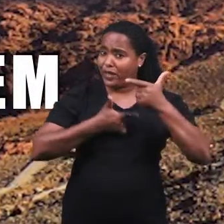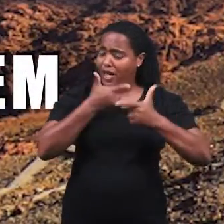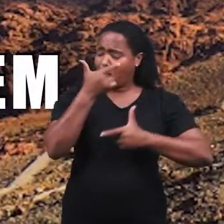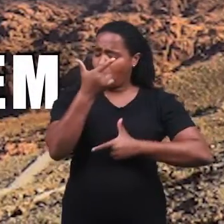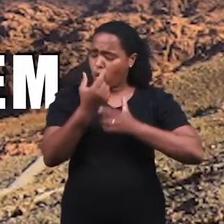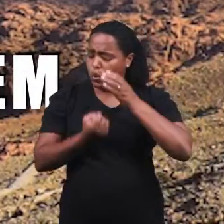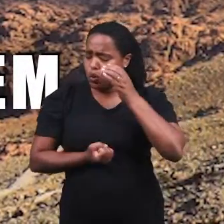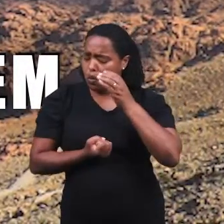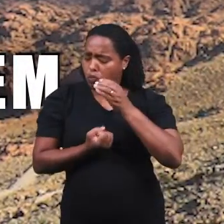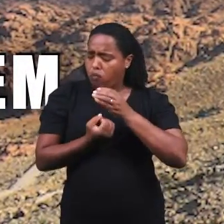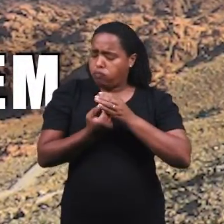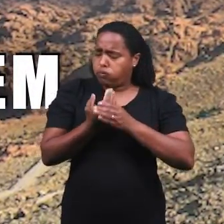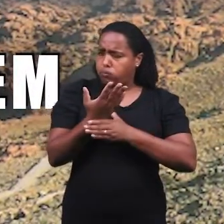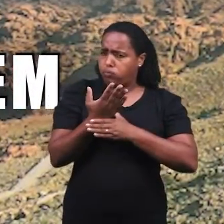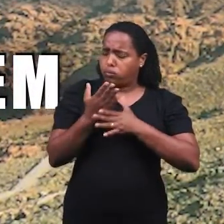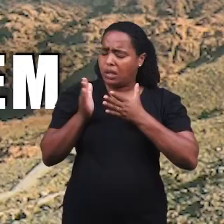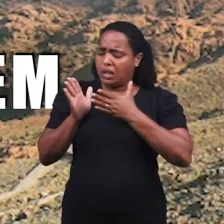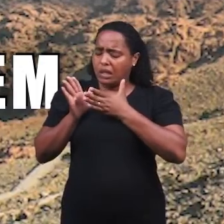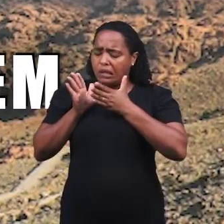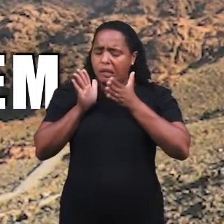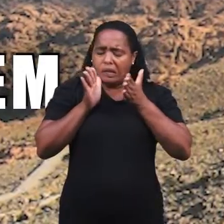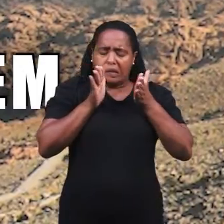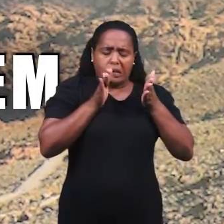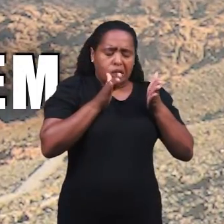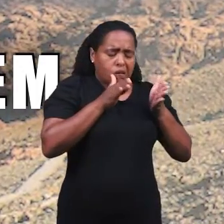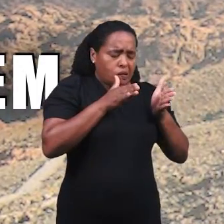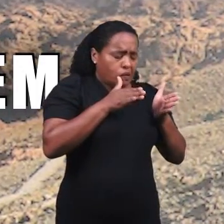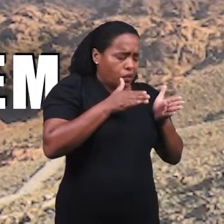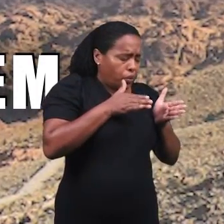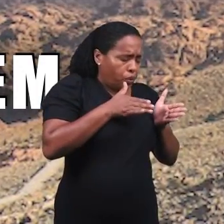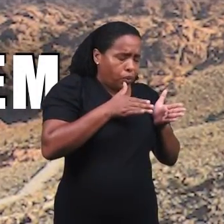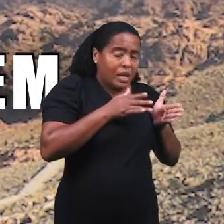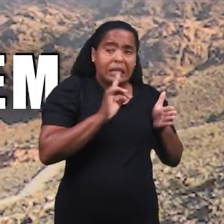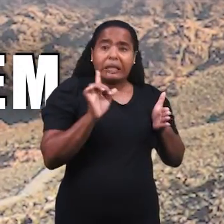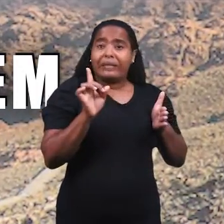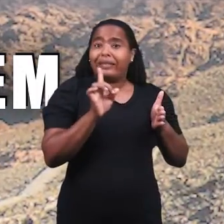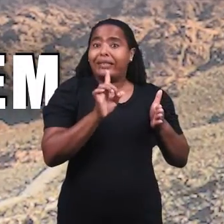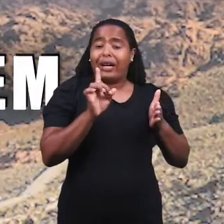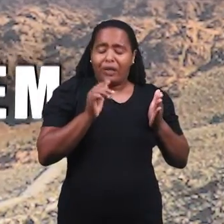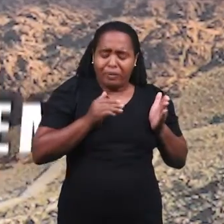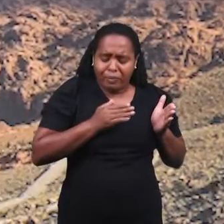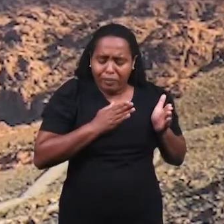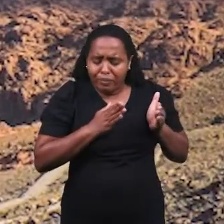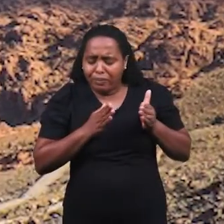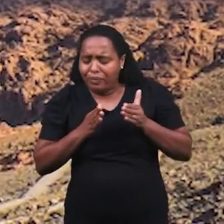Когда наступит борьба, испытание, не смотри назад.